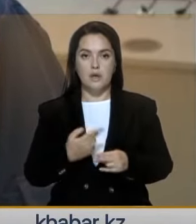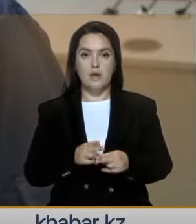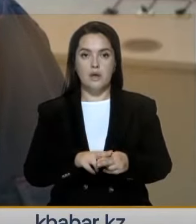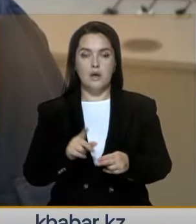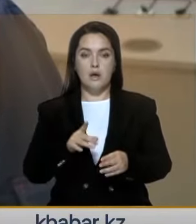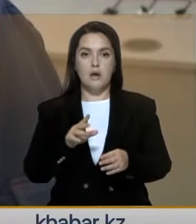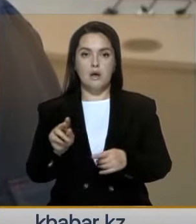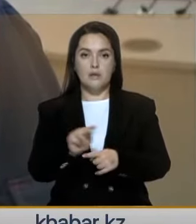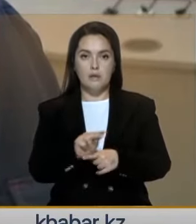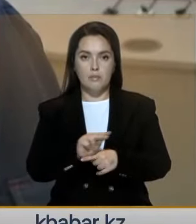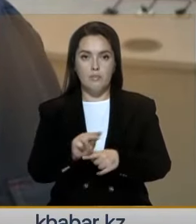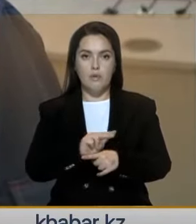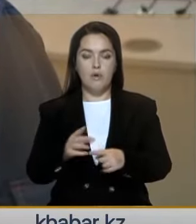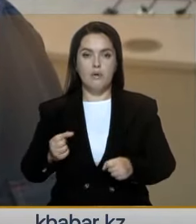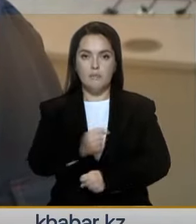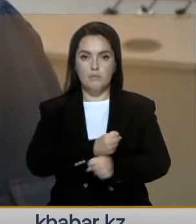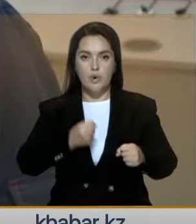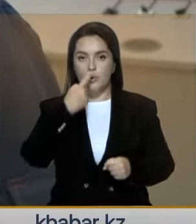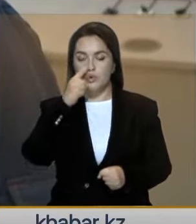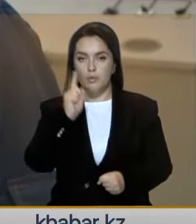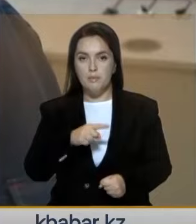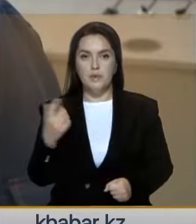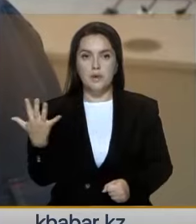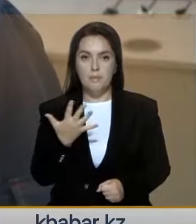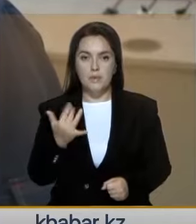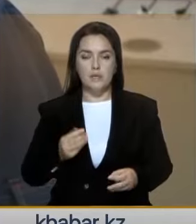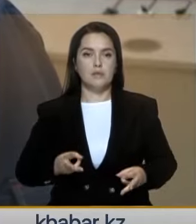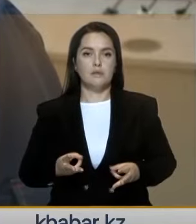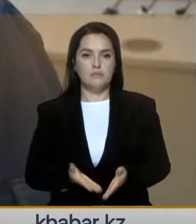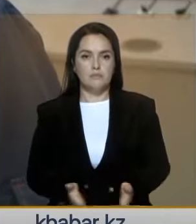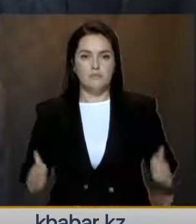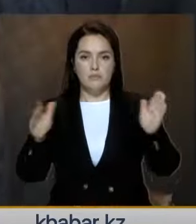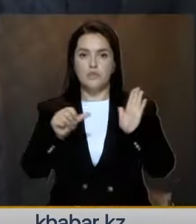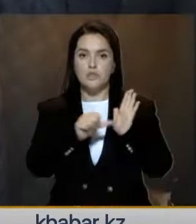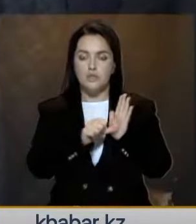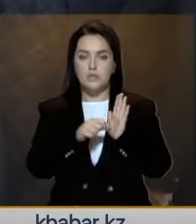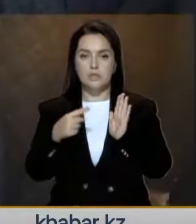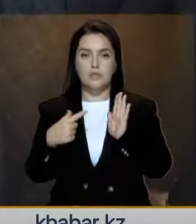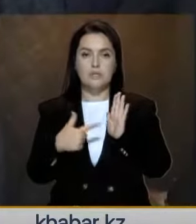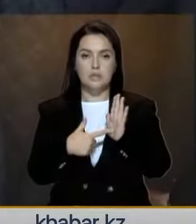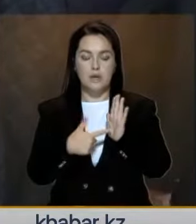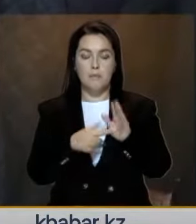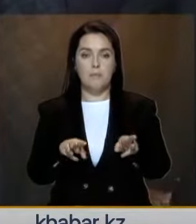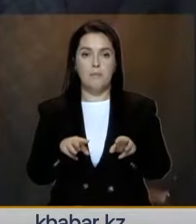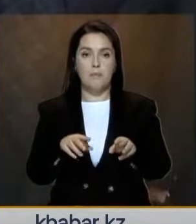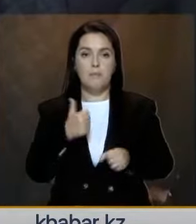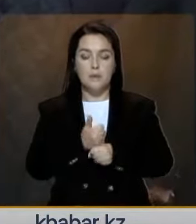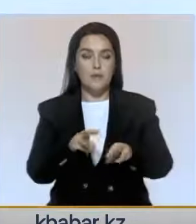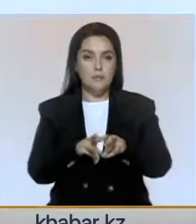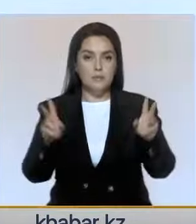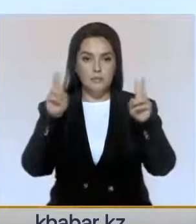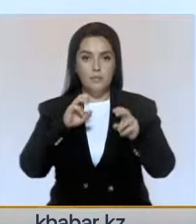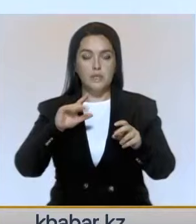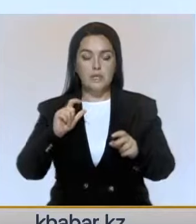капремонте турбогенератор номер 5 и котлоагрегат номер 6-7. Премьер-министр проверил состояние ТЭЦ и